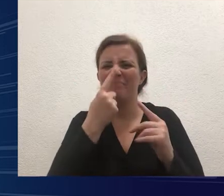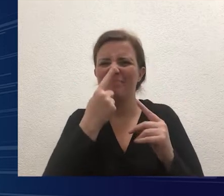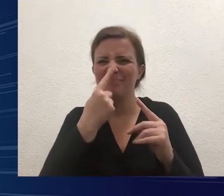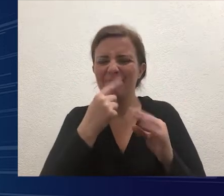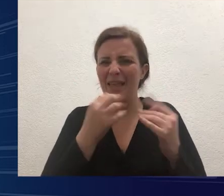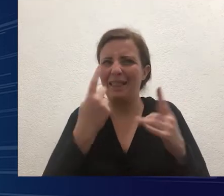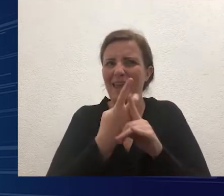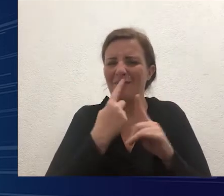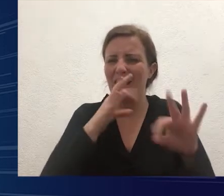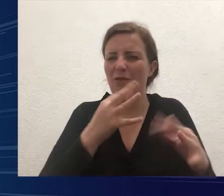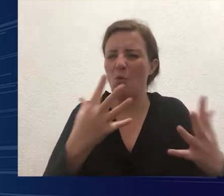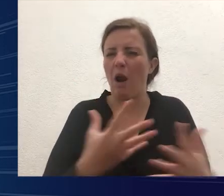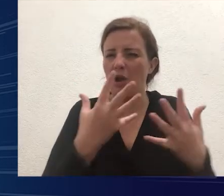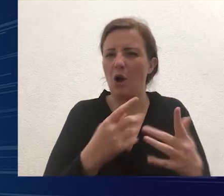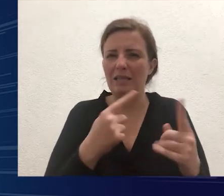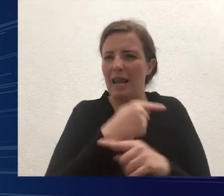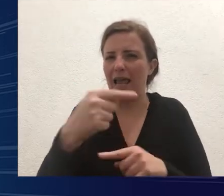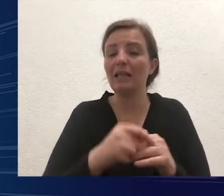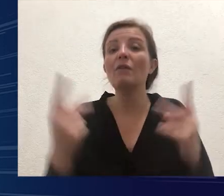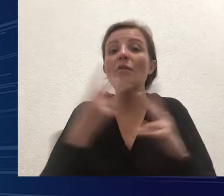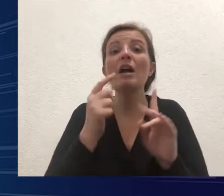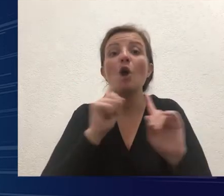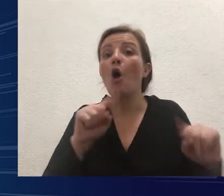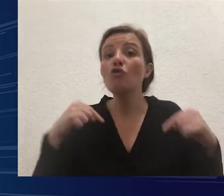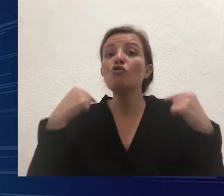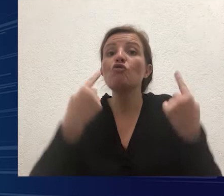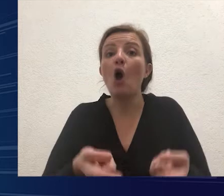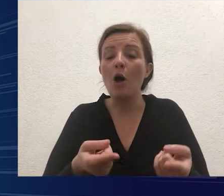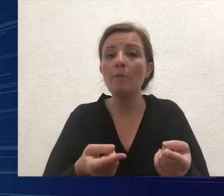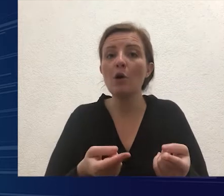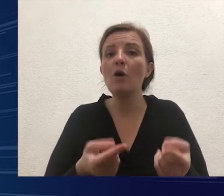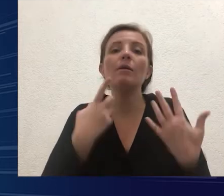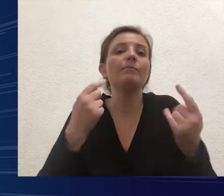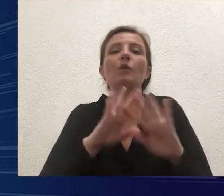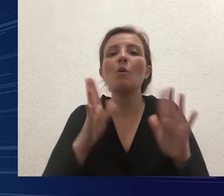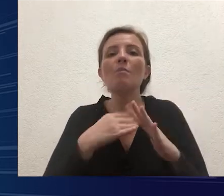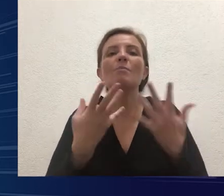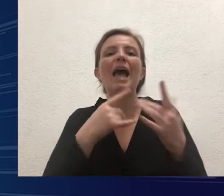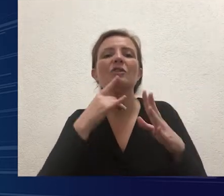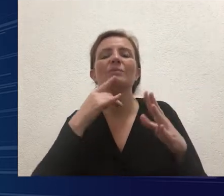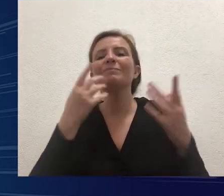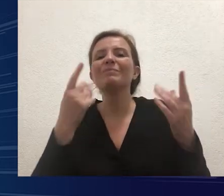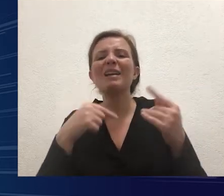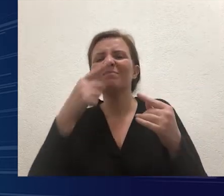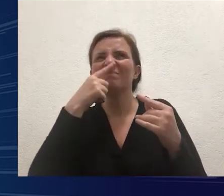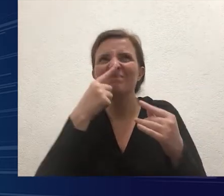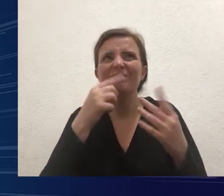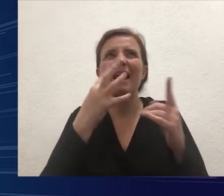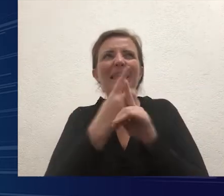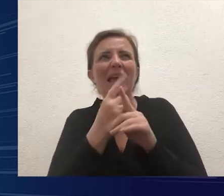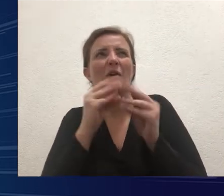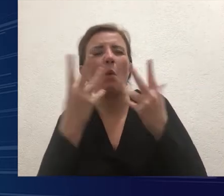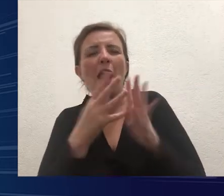presagio subito dopo però si dismettono i bagni di un discorso e superstizione